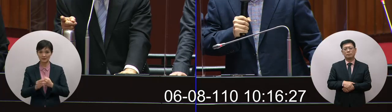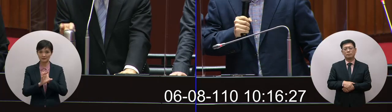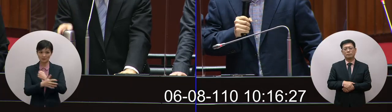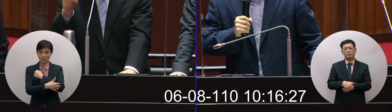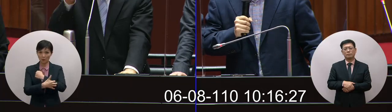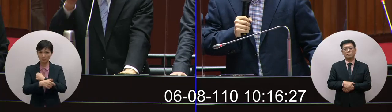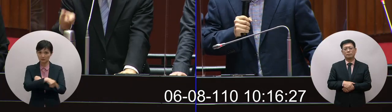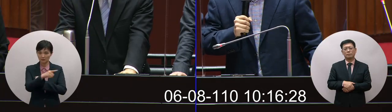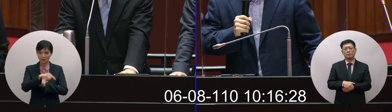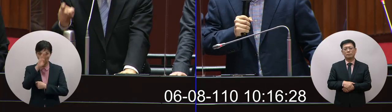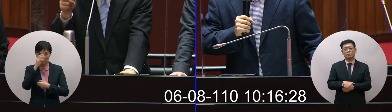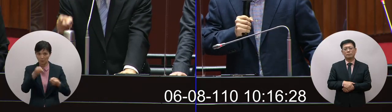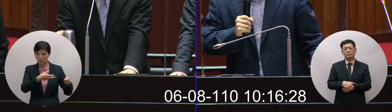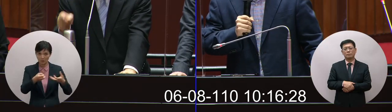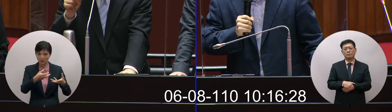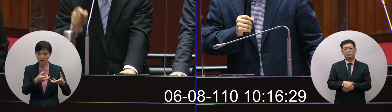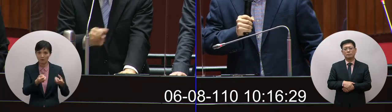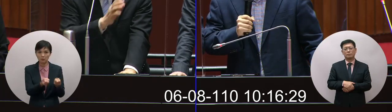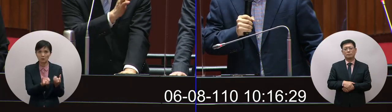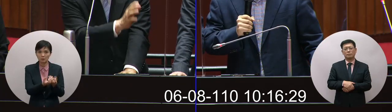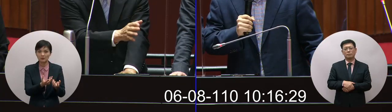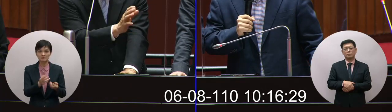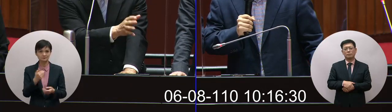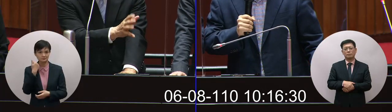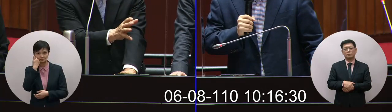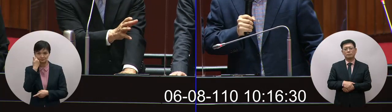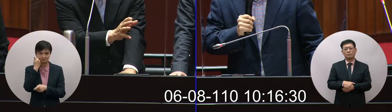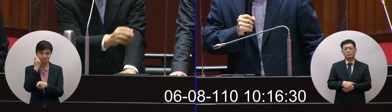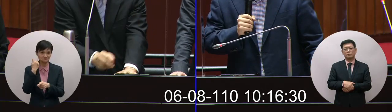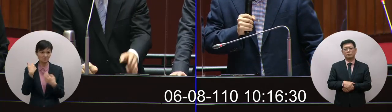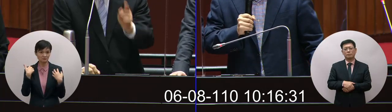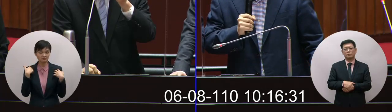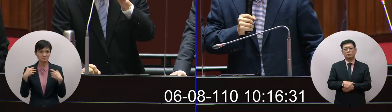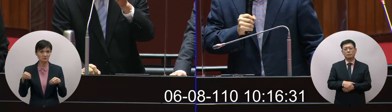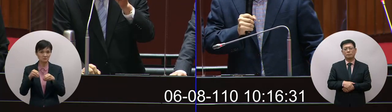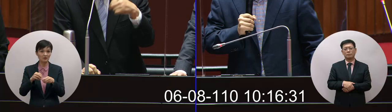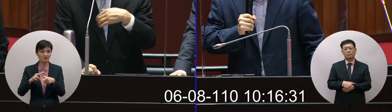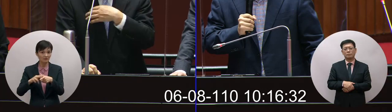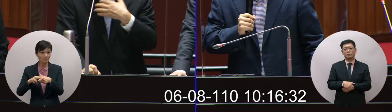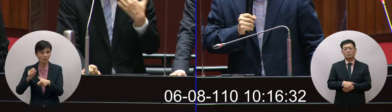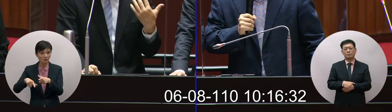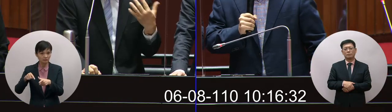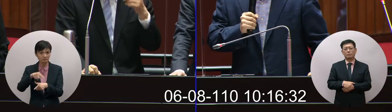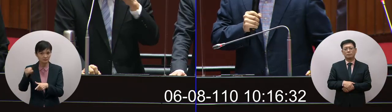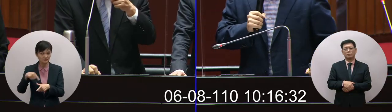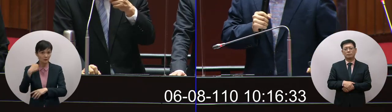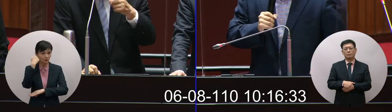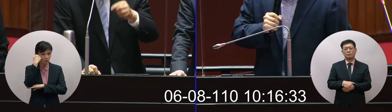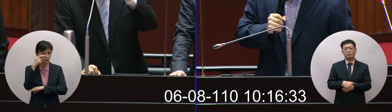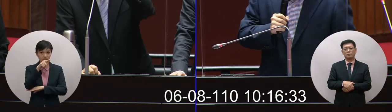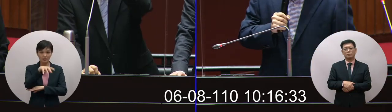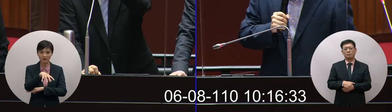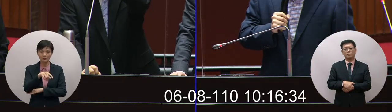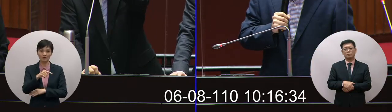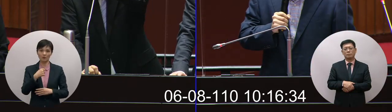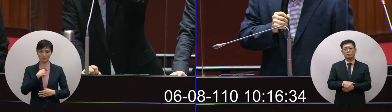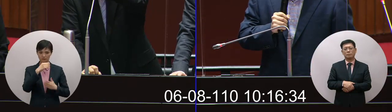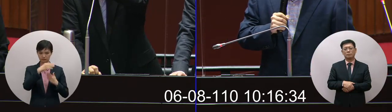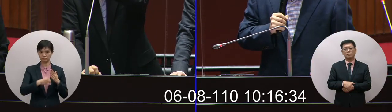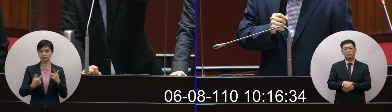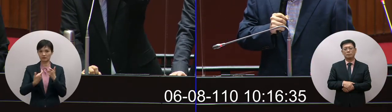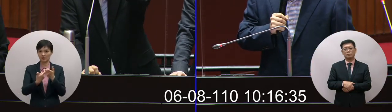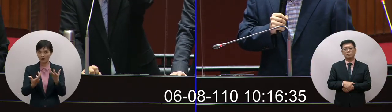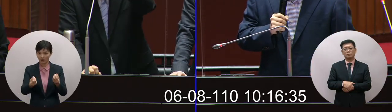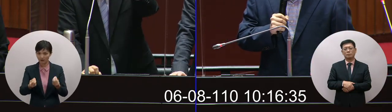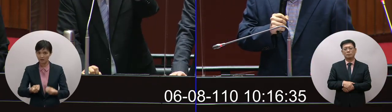问题，是啊，毋是伫中介，或者是伫因大宿舍无照咱的要求来，所以昨